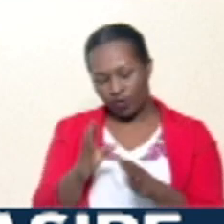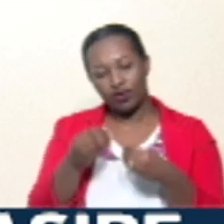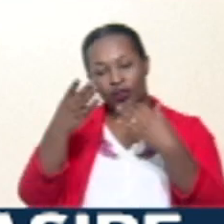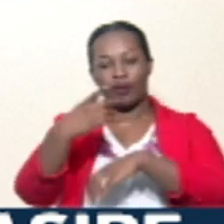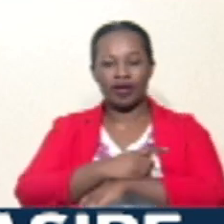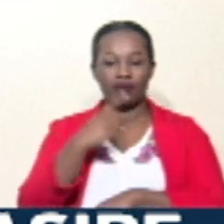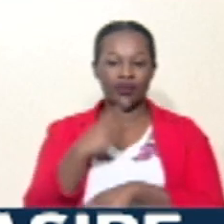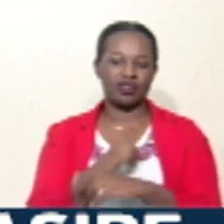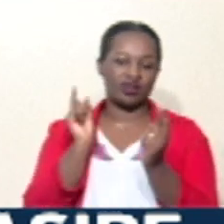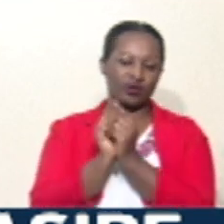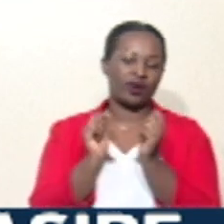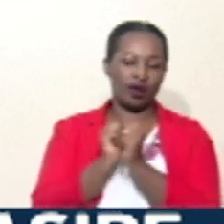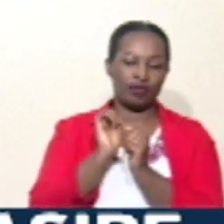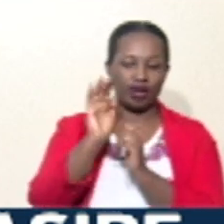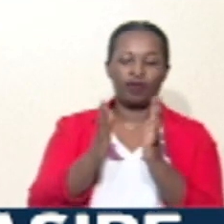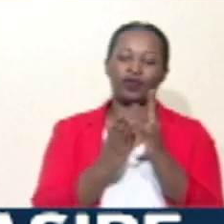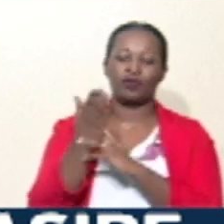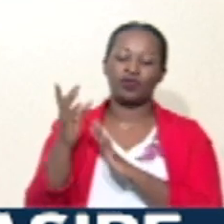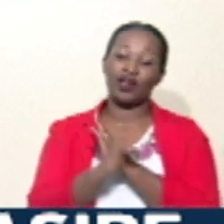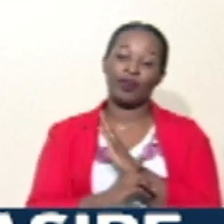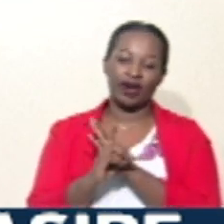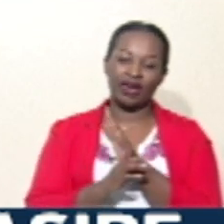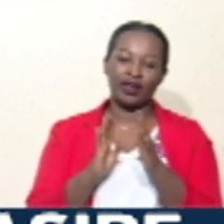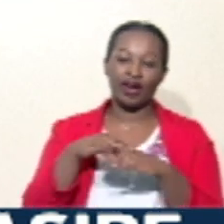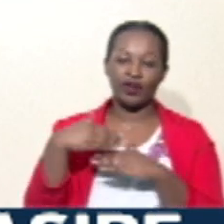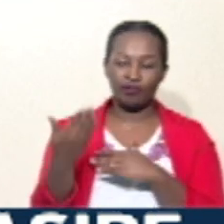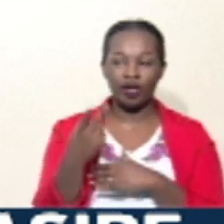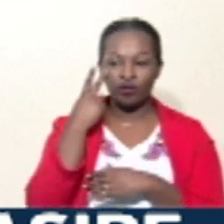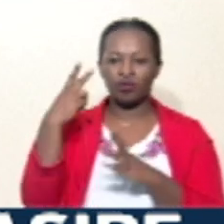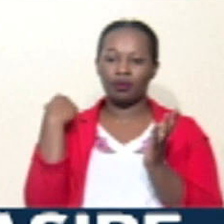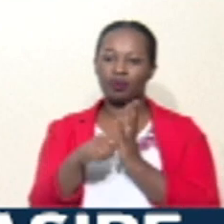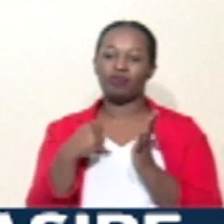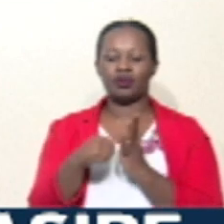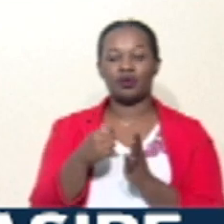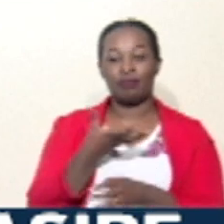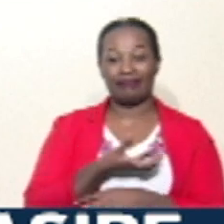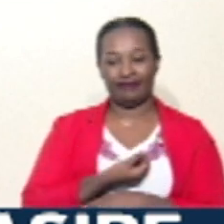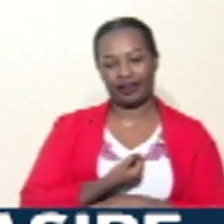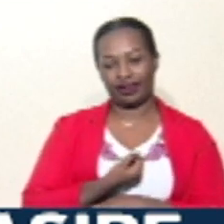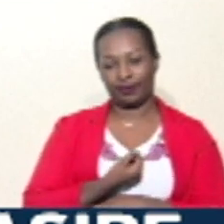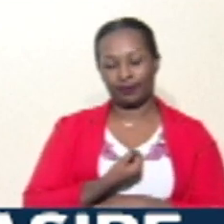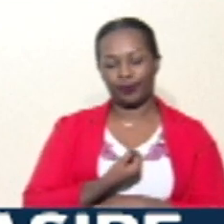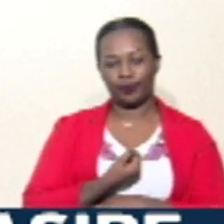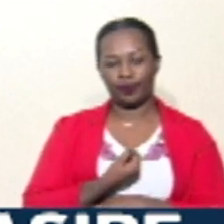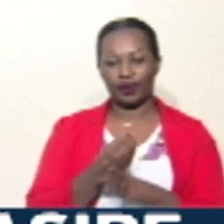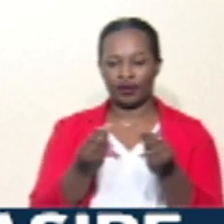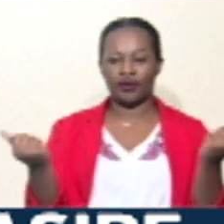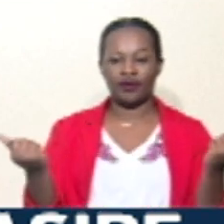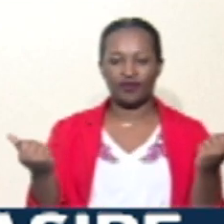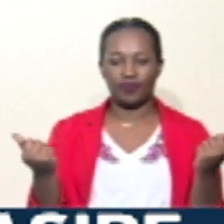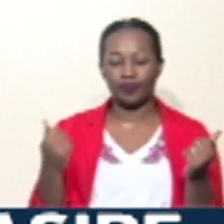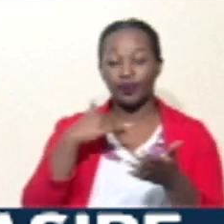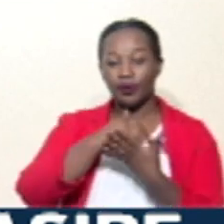iminsi yo guhura nabo tubicishije mu karere kugira ngo turebe ibibazo bagiye bafite bikemuke,